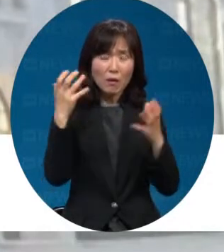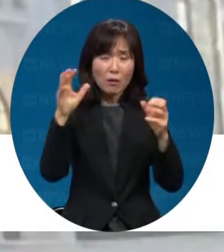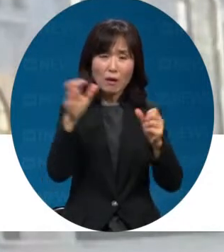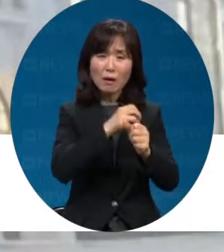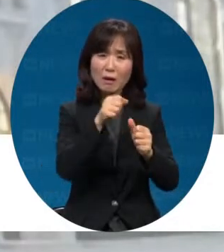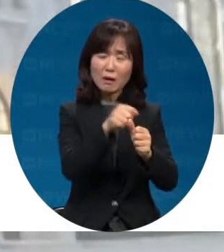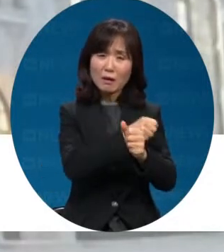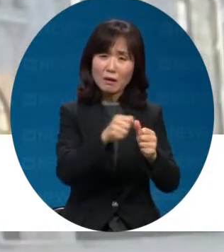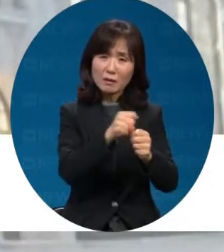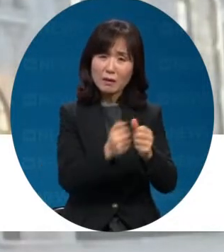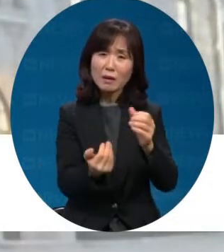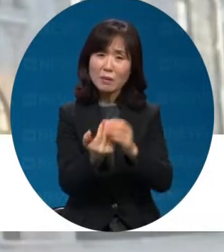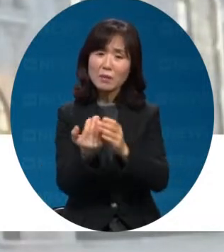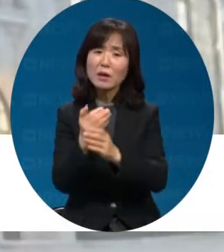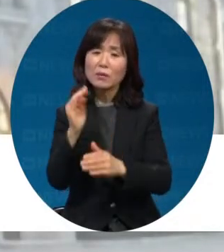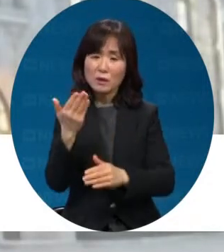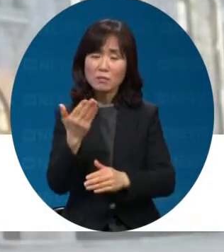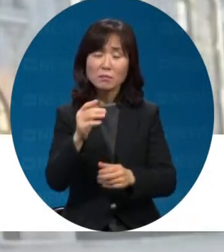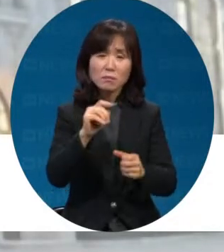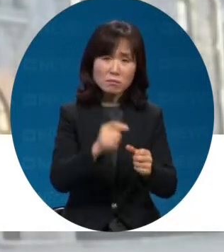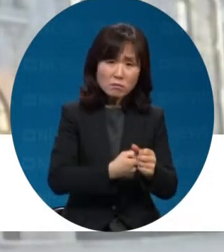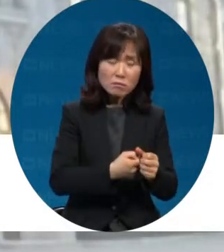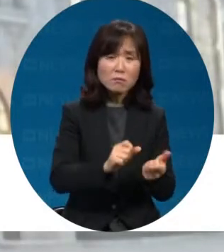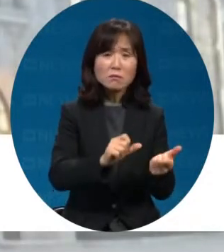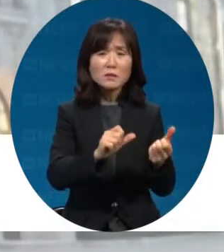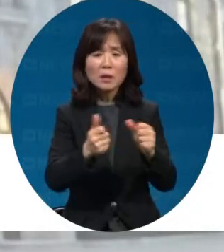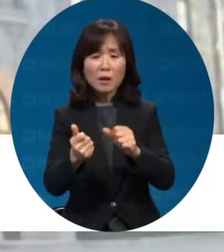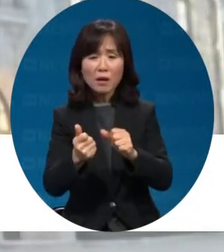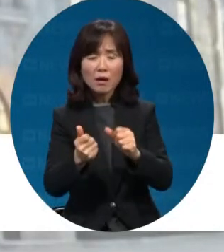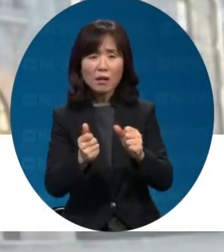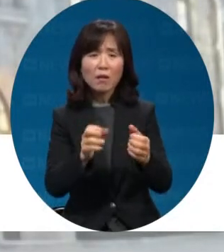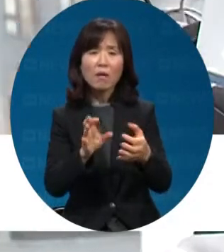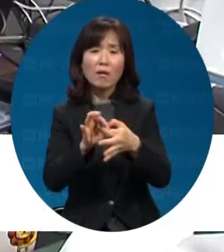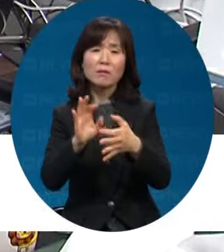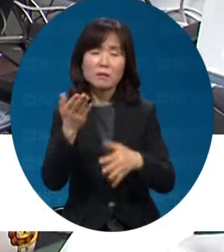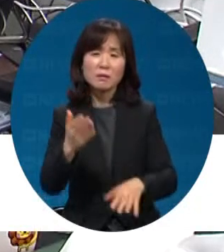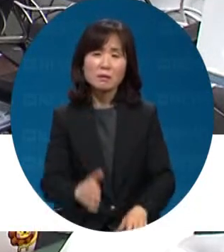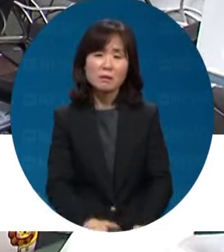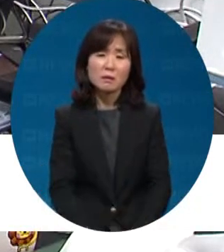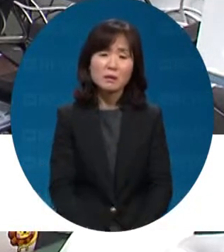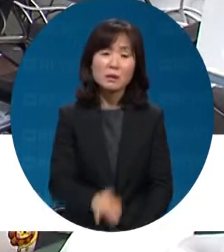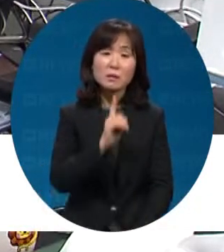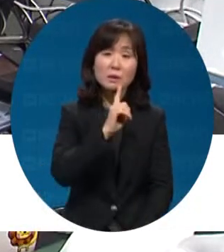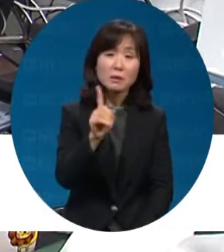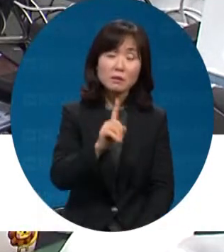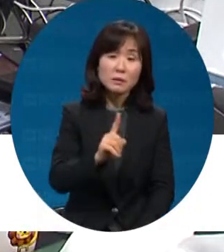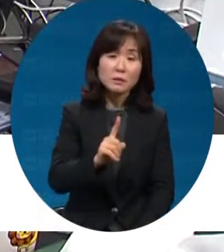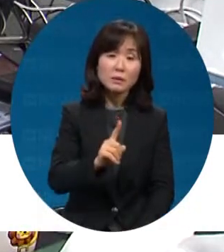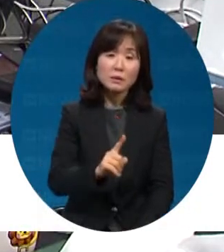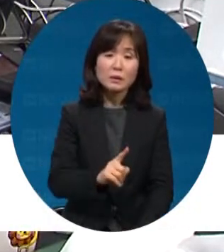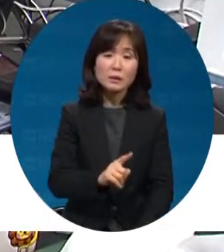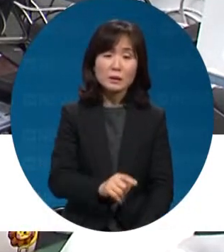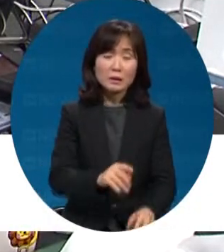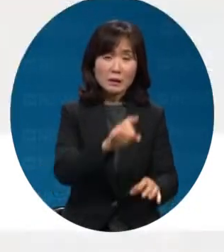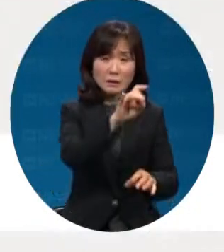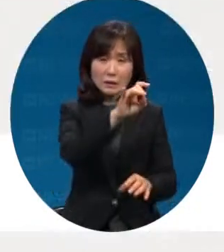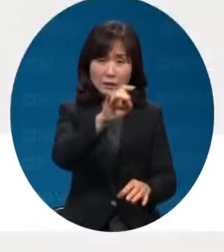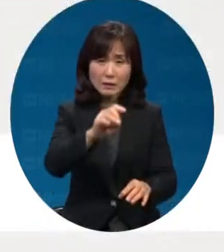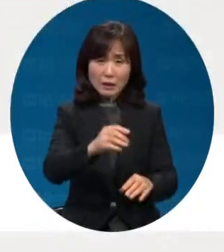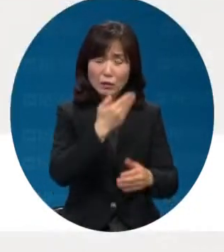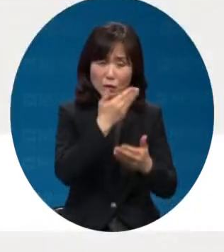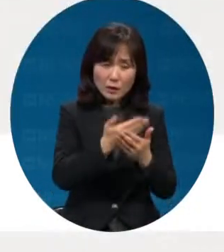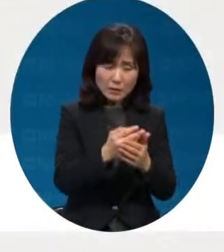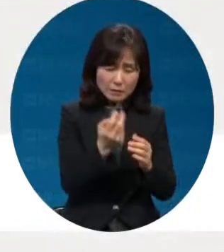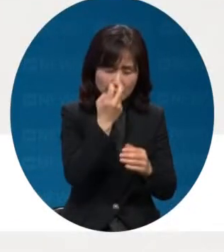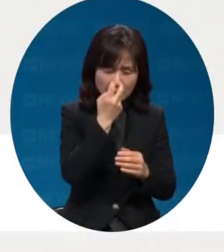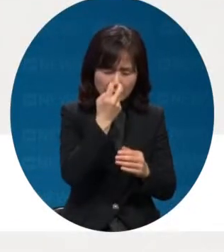아동학대 사건이 일어난다라는 거예요. 아동학대 사망이 일어난다라는 얘기예요. 그런 얘기는 한 건 한 건을 다 소중하게 다루지